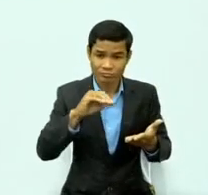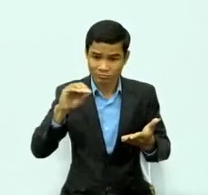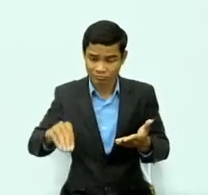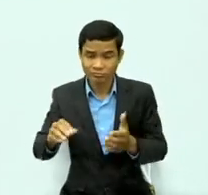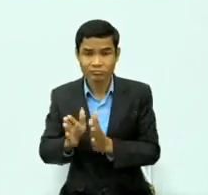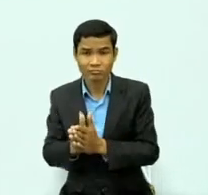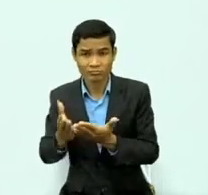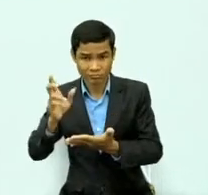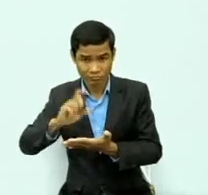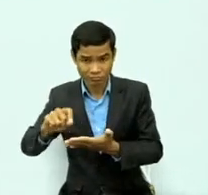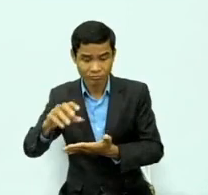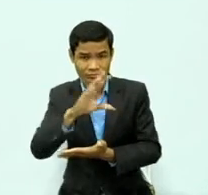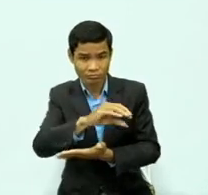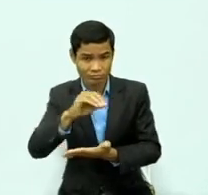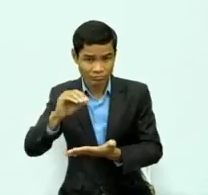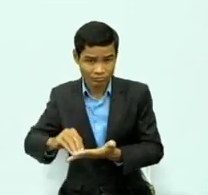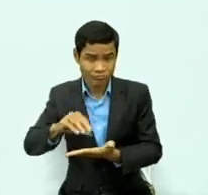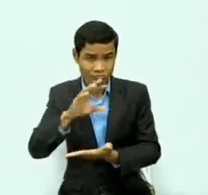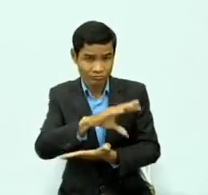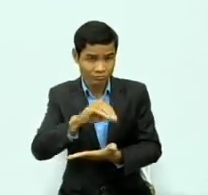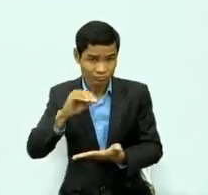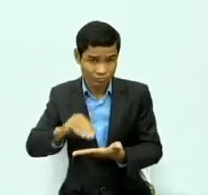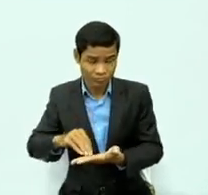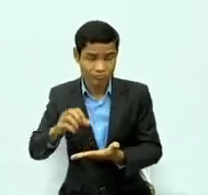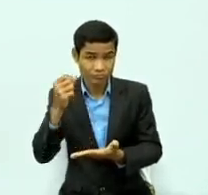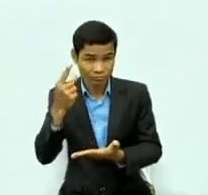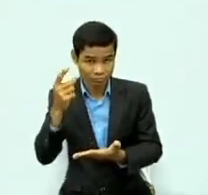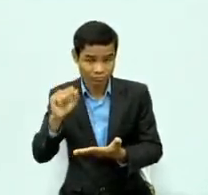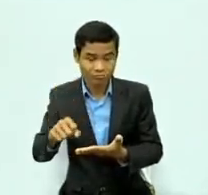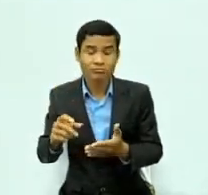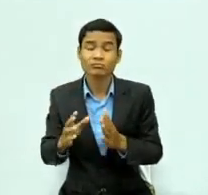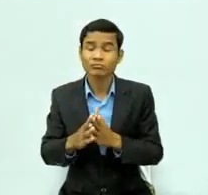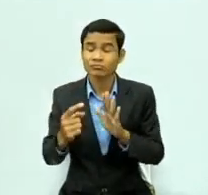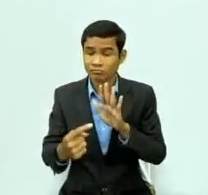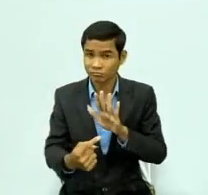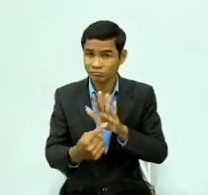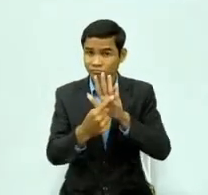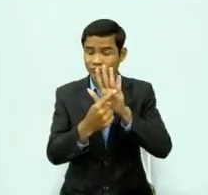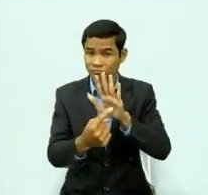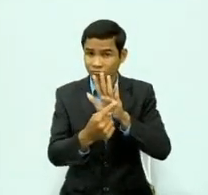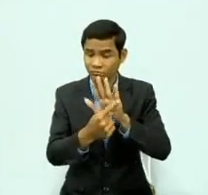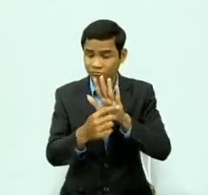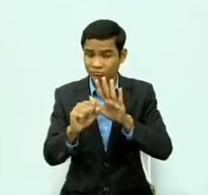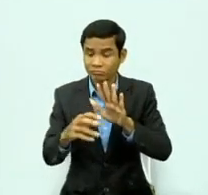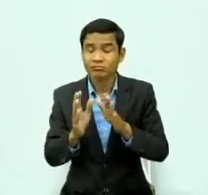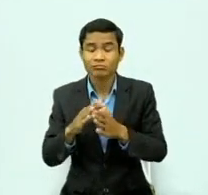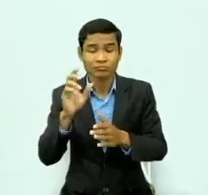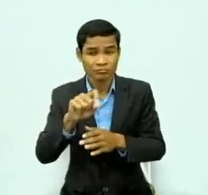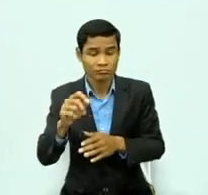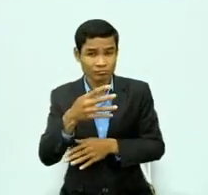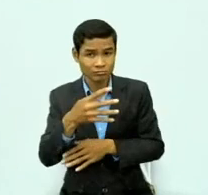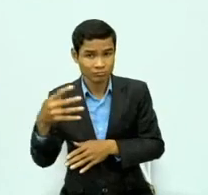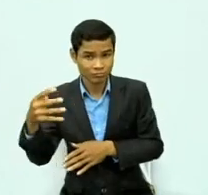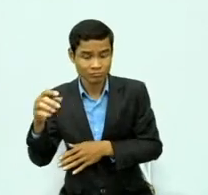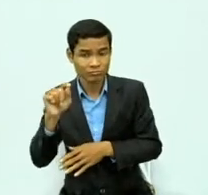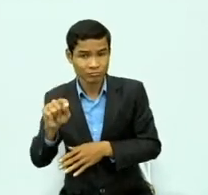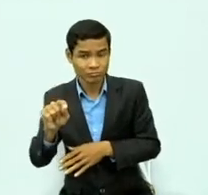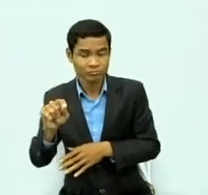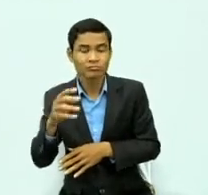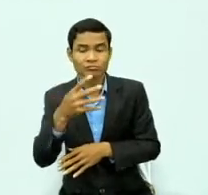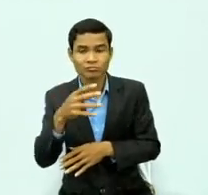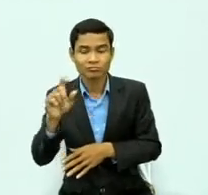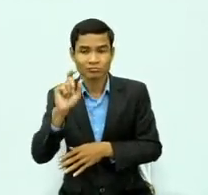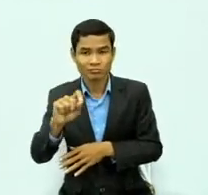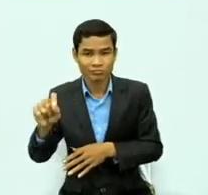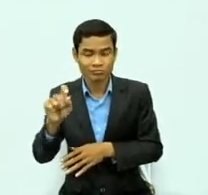ក្សរទាំង4ដែលយើងបានរៀនរួចហើយគឺផ្សំជាមួយនឹងស្រៈអឺចាឲ្យសរសេរជួដេកណាឥ